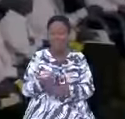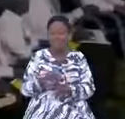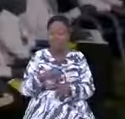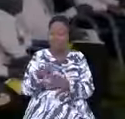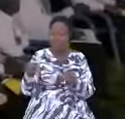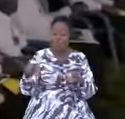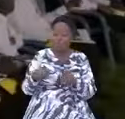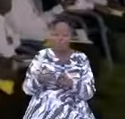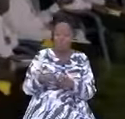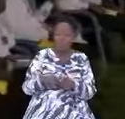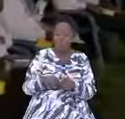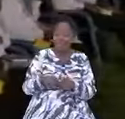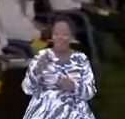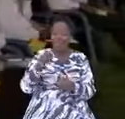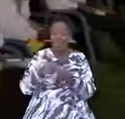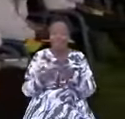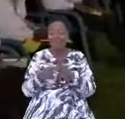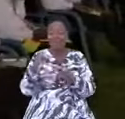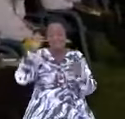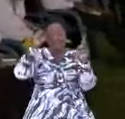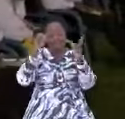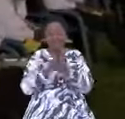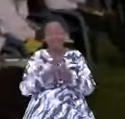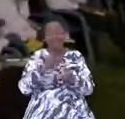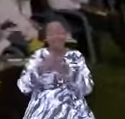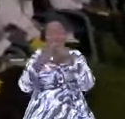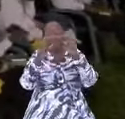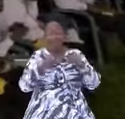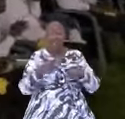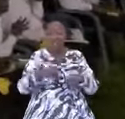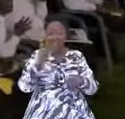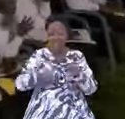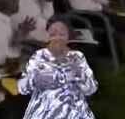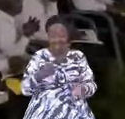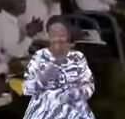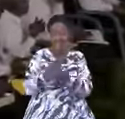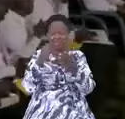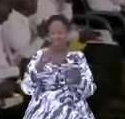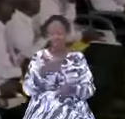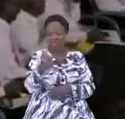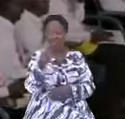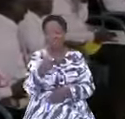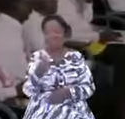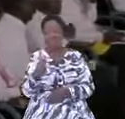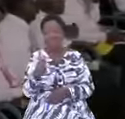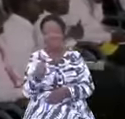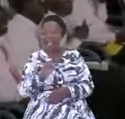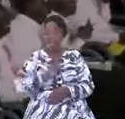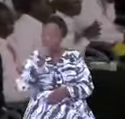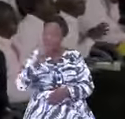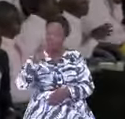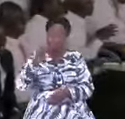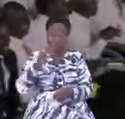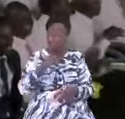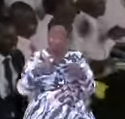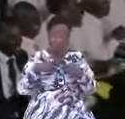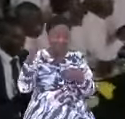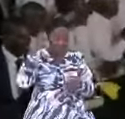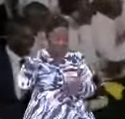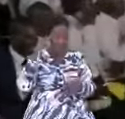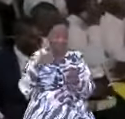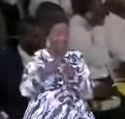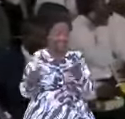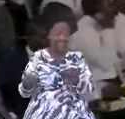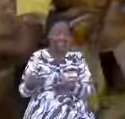lui même je sus vous allez entendre ça va je veux que vous l'entendez encore des je vais écouter encore